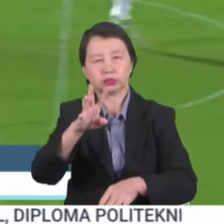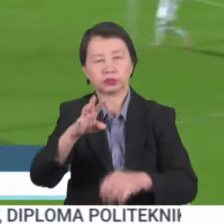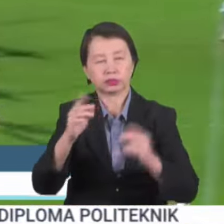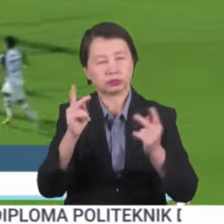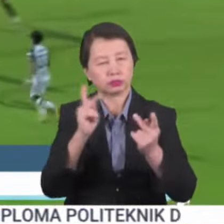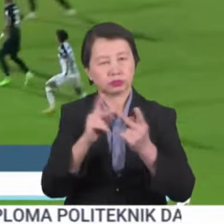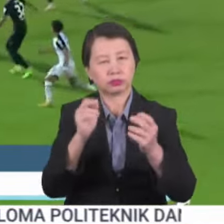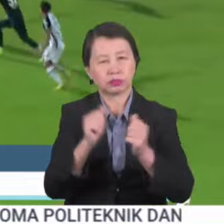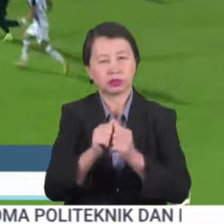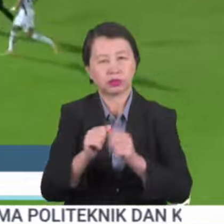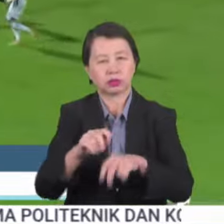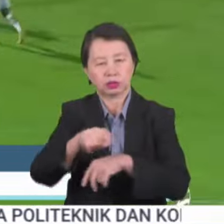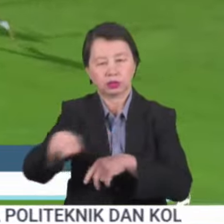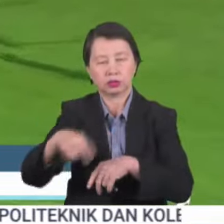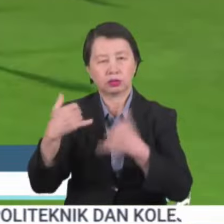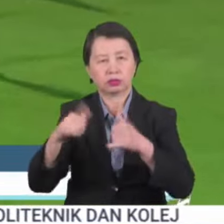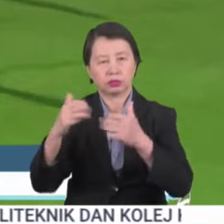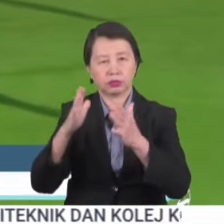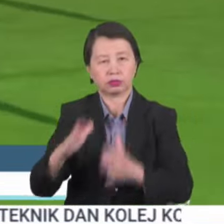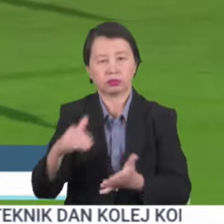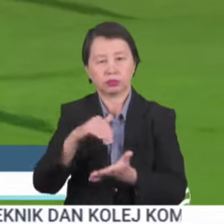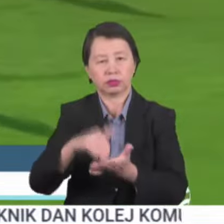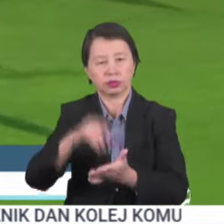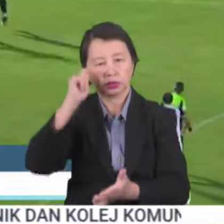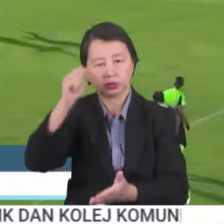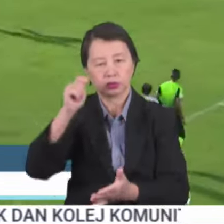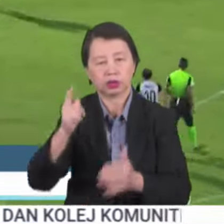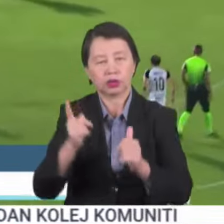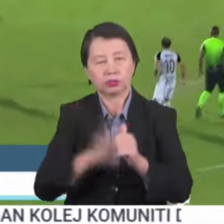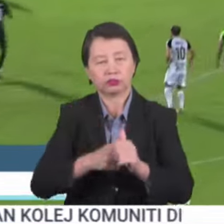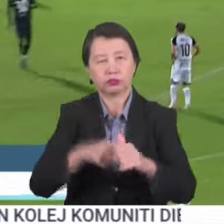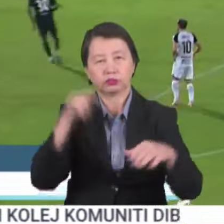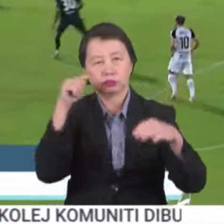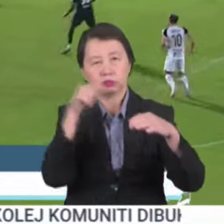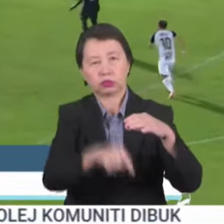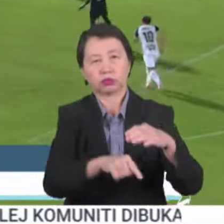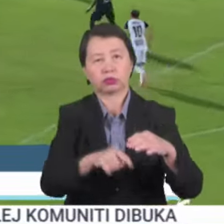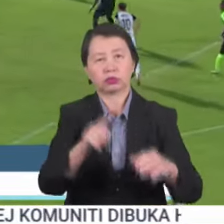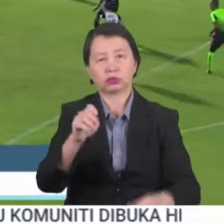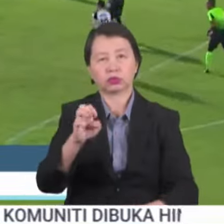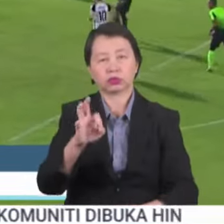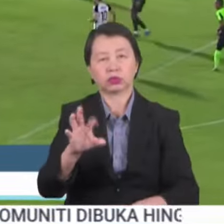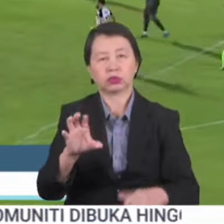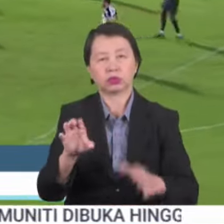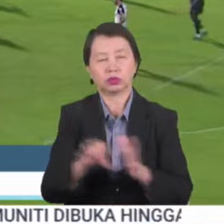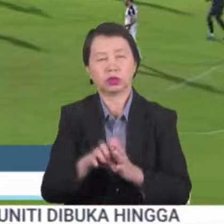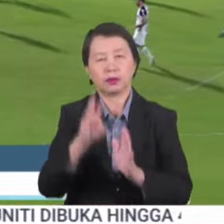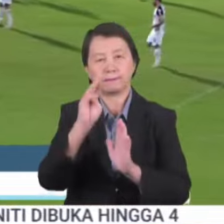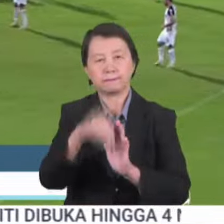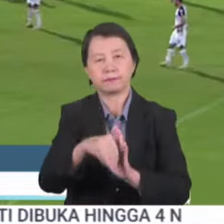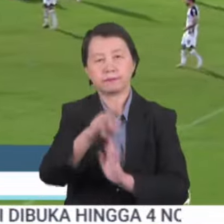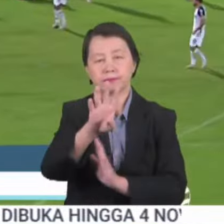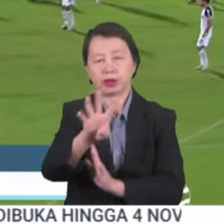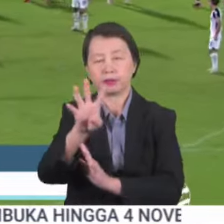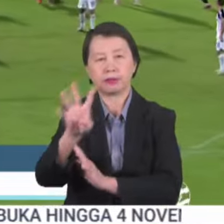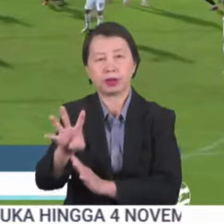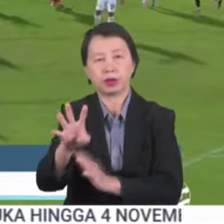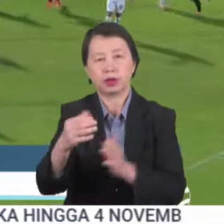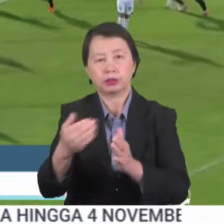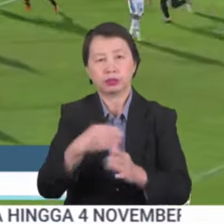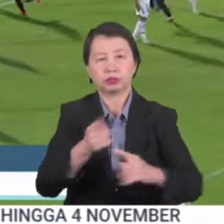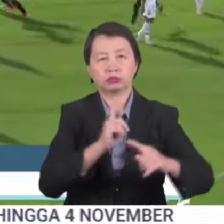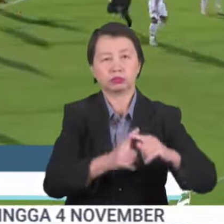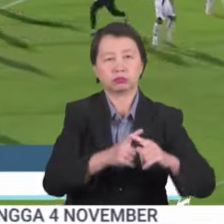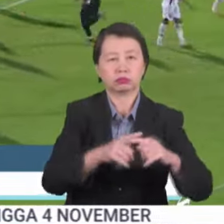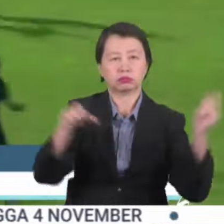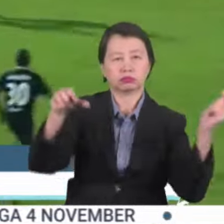keserasian dengan barisan pemain tengah Terengganu. Terdahulu, gol TFC dihasilkan Bonilla pada minit ke-44 sebelum terikat